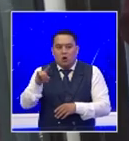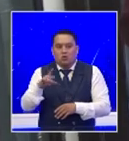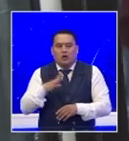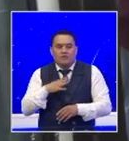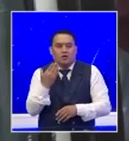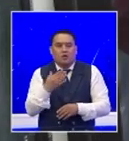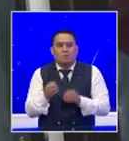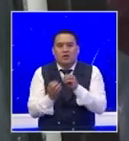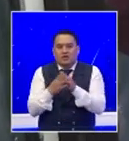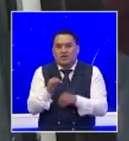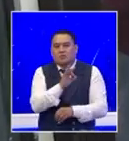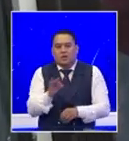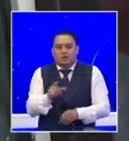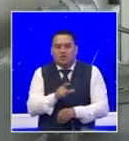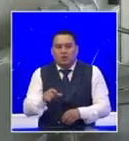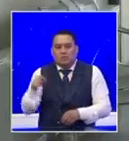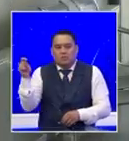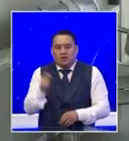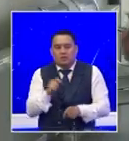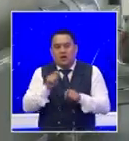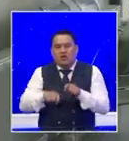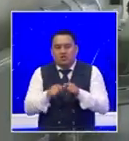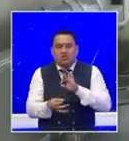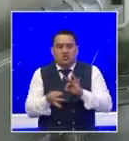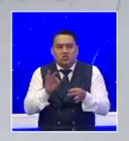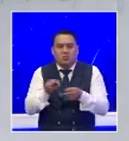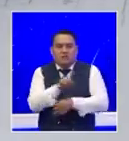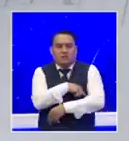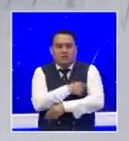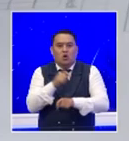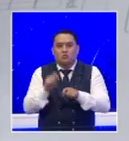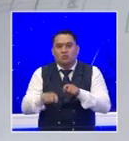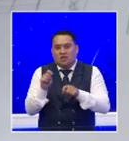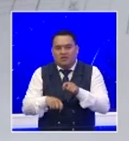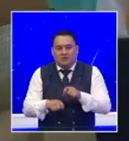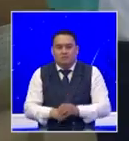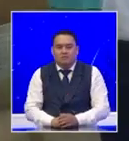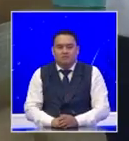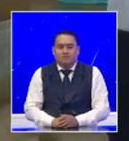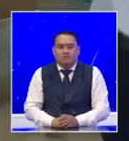самолет. Более 15 пассажиров до посадки прошли тщательное медицинское обследование.